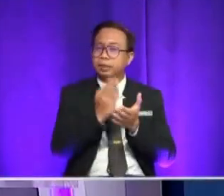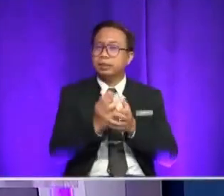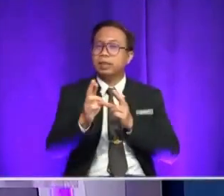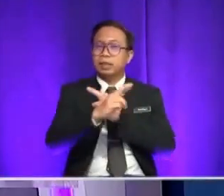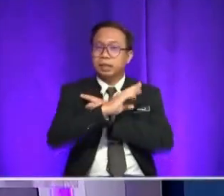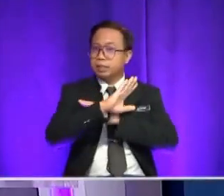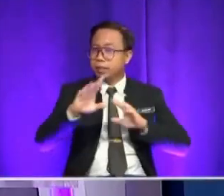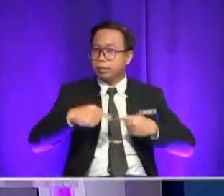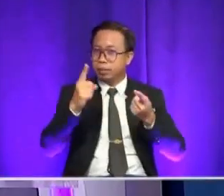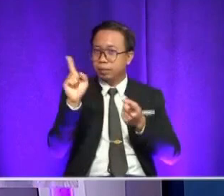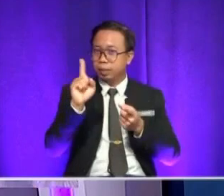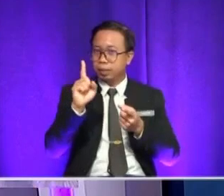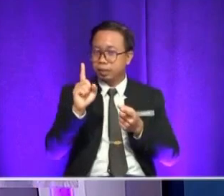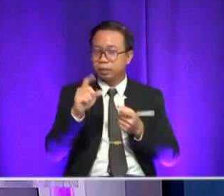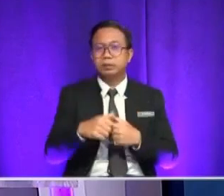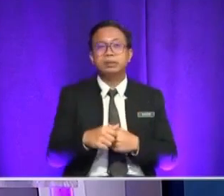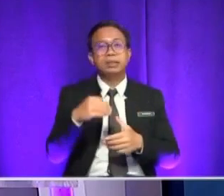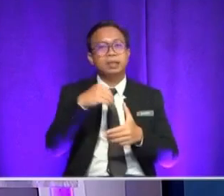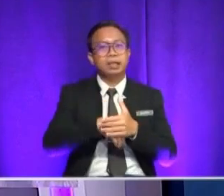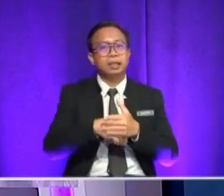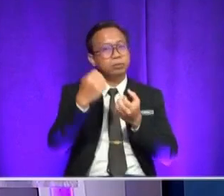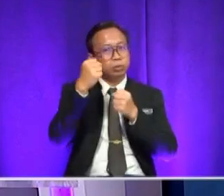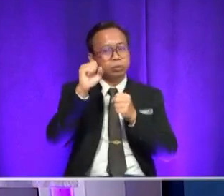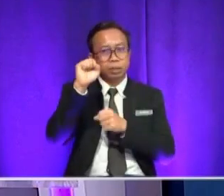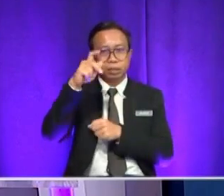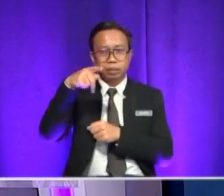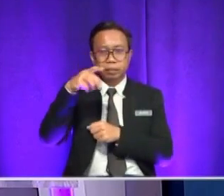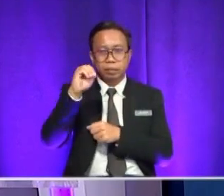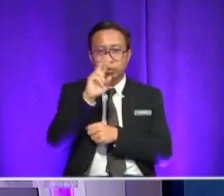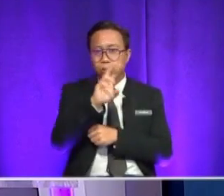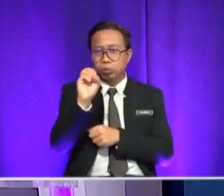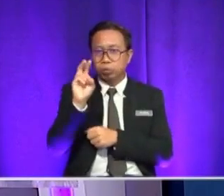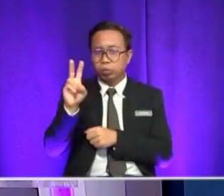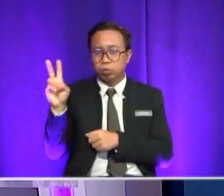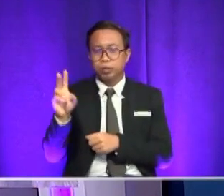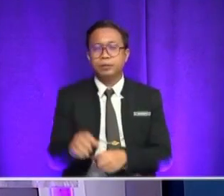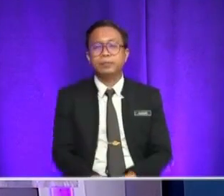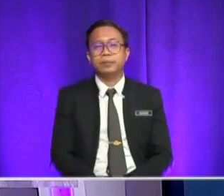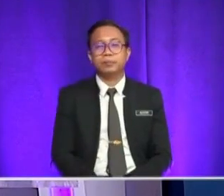murid semua, jangan ke mana-mana. Selepas ini, kita akan kembali dalam Sukses SPM 2022.